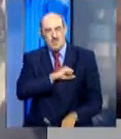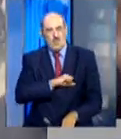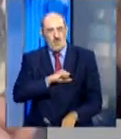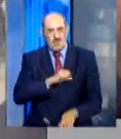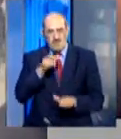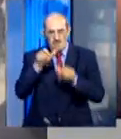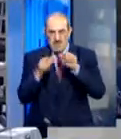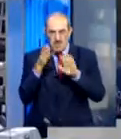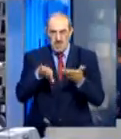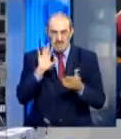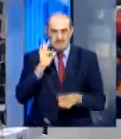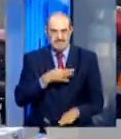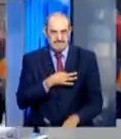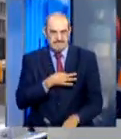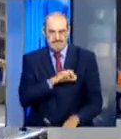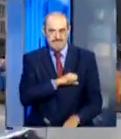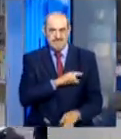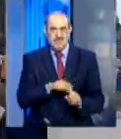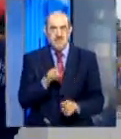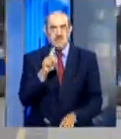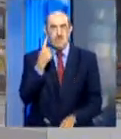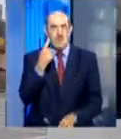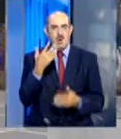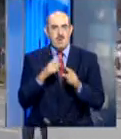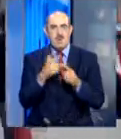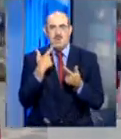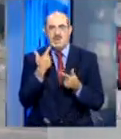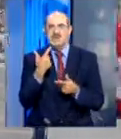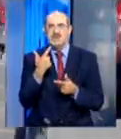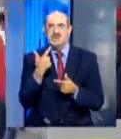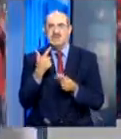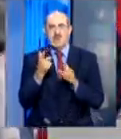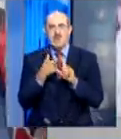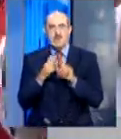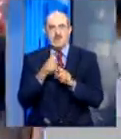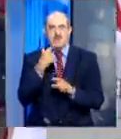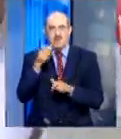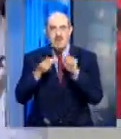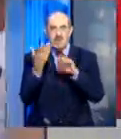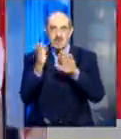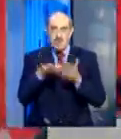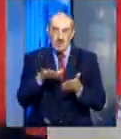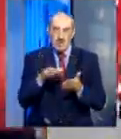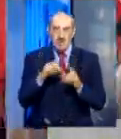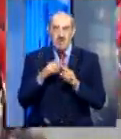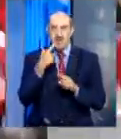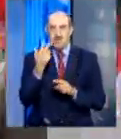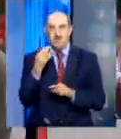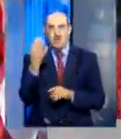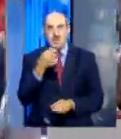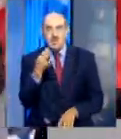ماتوا. لكن علي تأكيد شيء واحد أختي الكريمة، أن الذين ماتوا كان نسبة